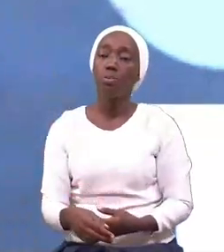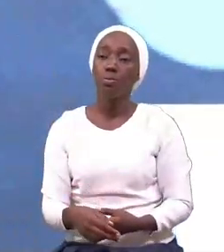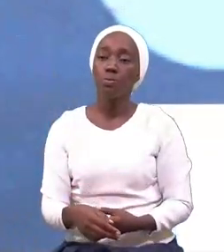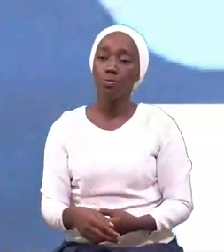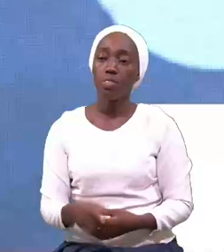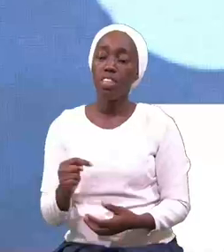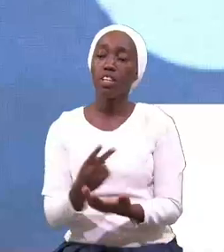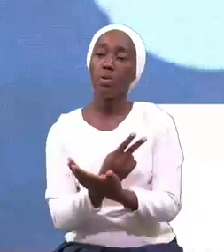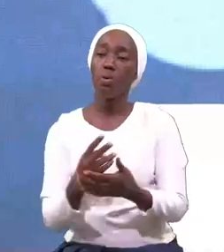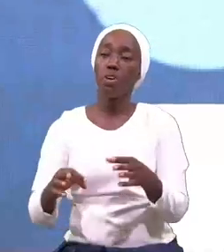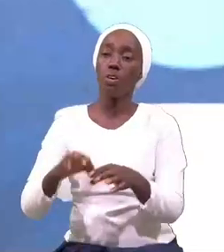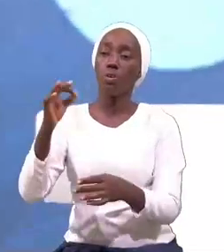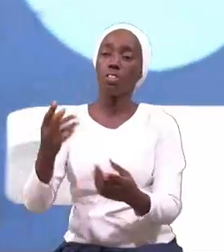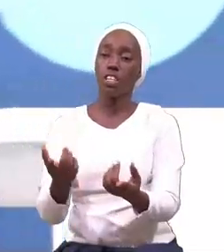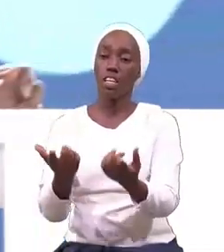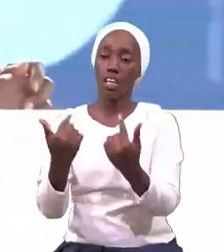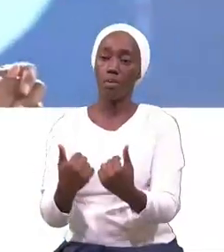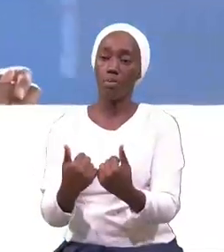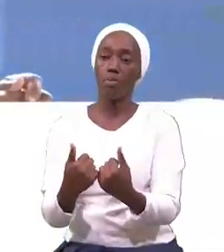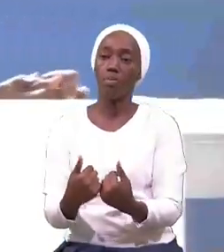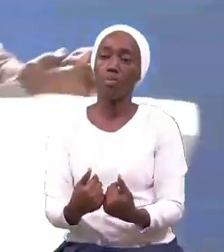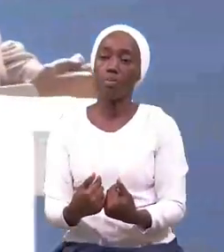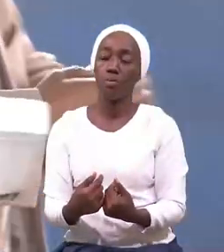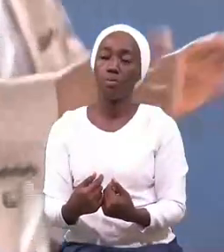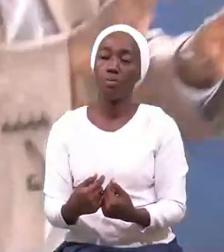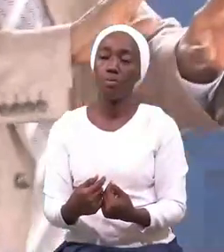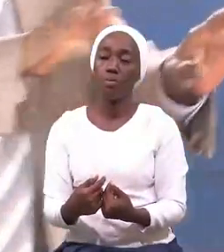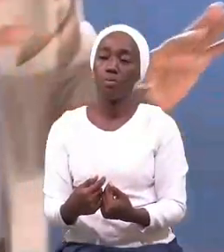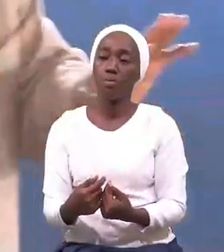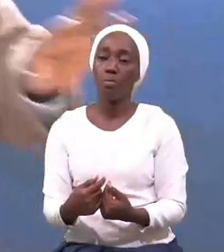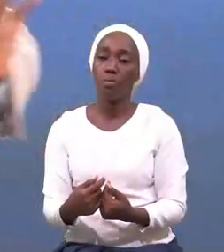La chambre haute ne les a pas amenés en haut avant que le Saint-Esprit ne descende.